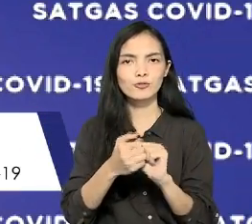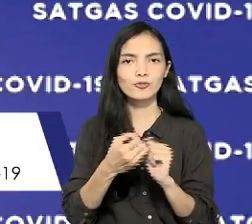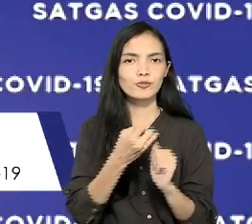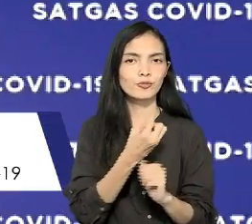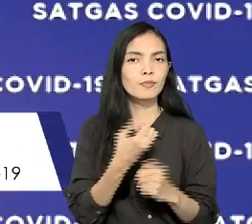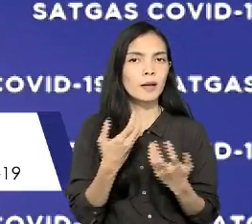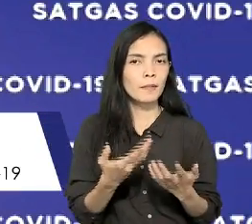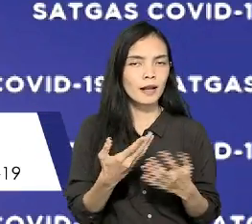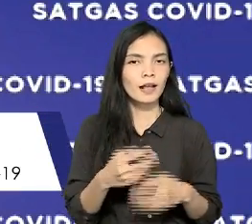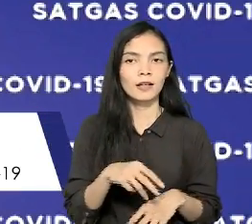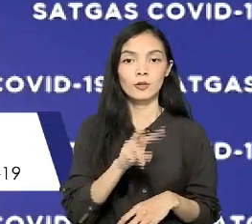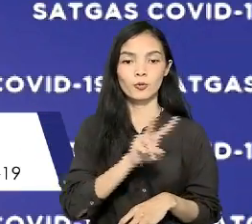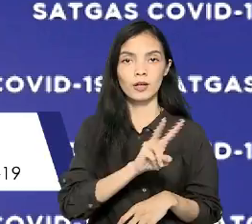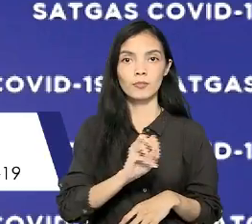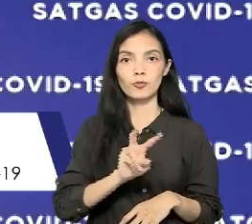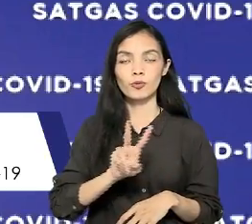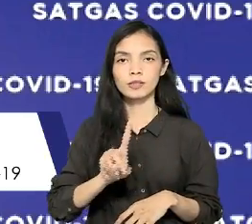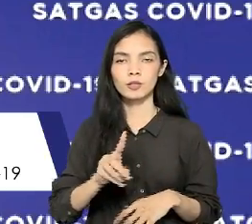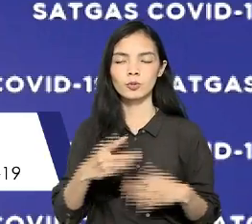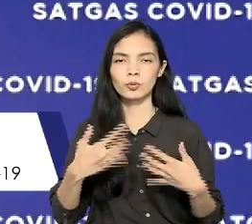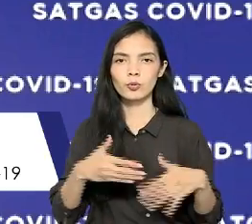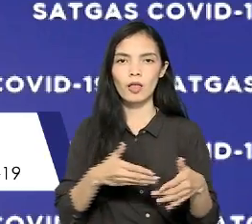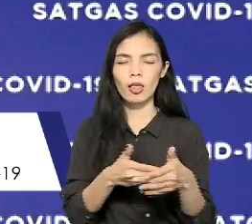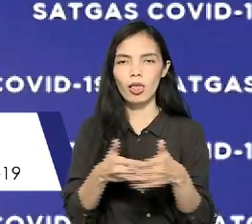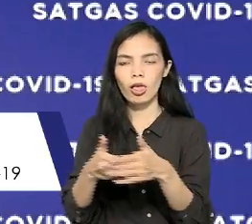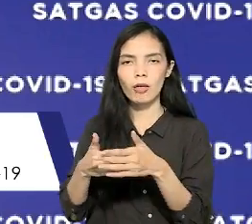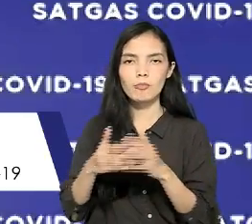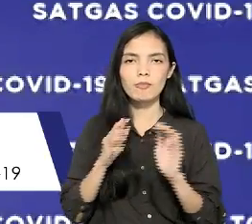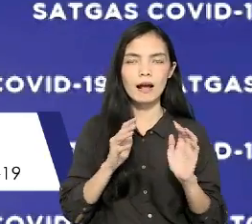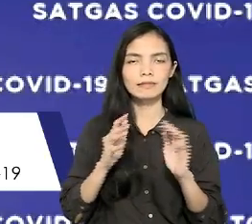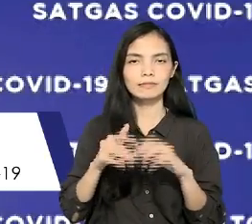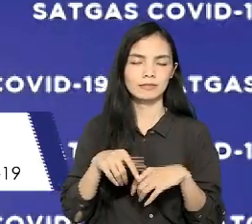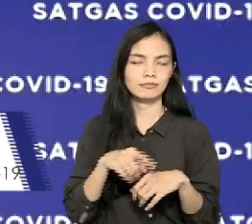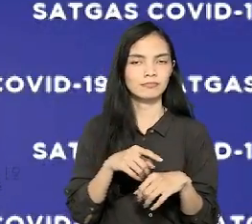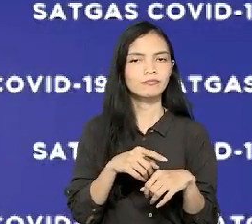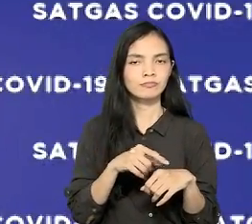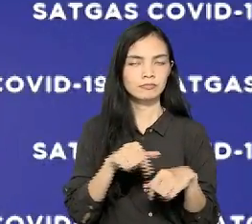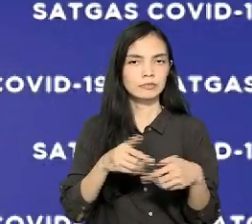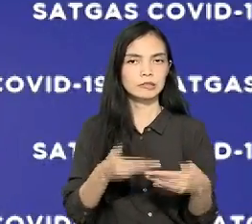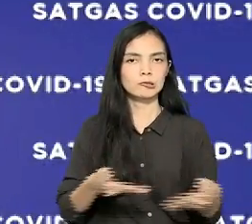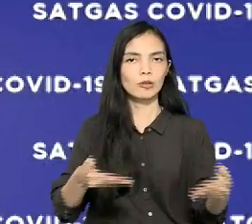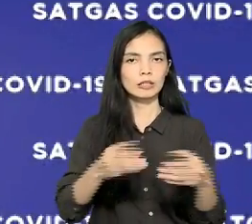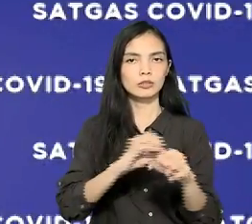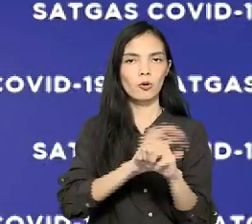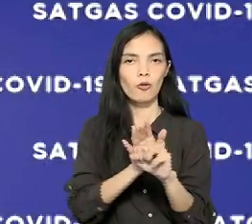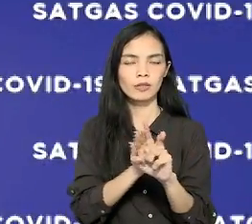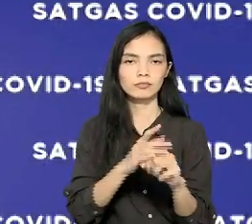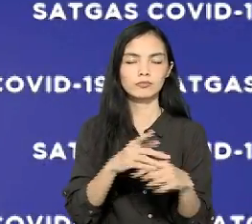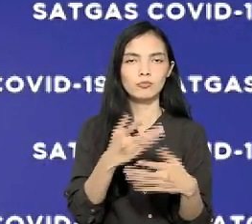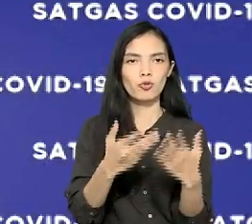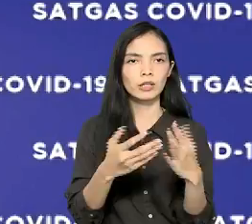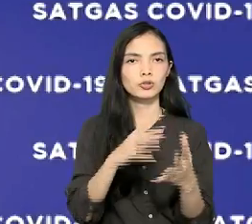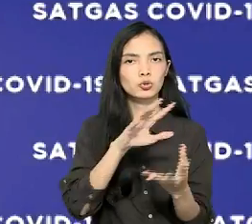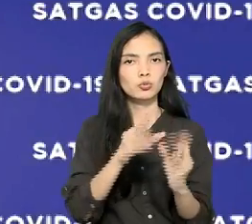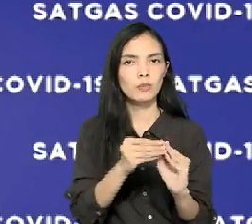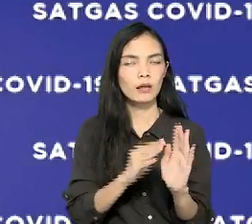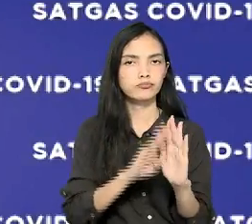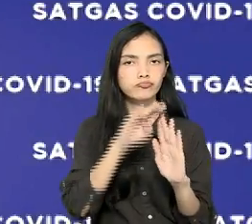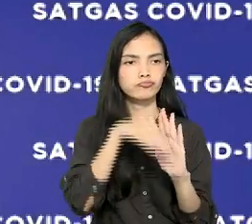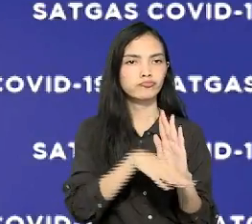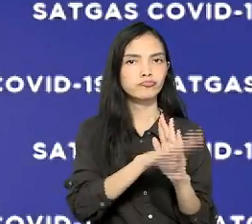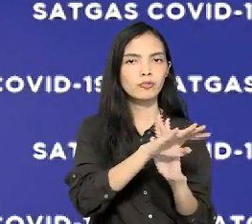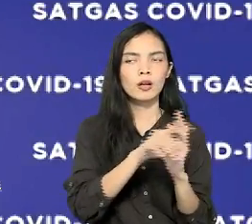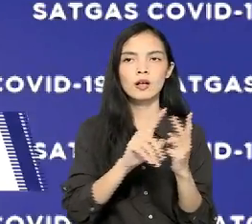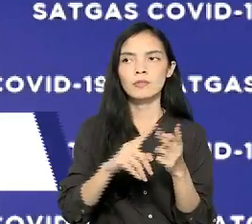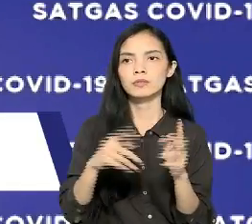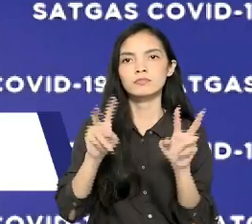telah melewati berbagai kesulitan dan tantangan pandemi COVID-19, baik dari sisi kasus maupun modal